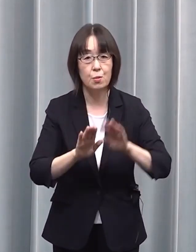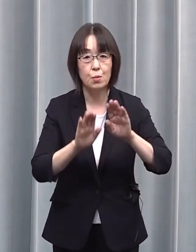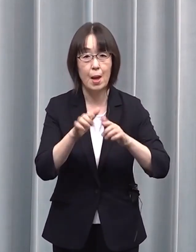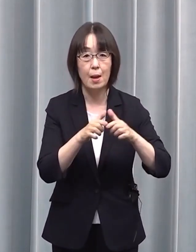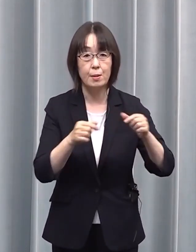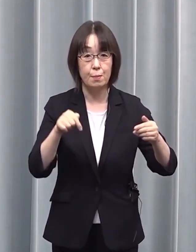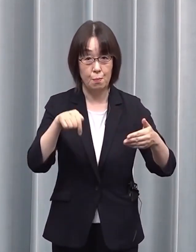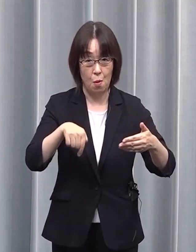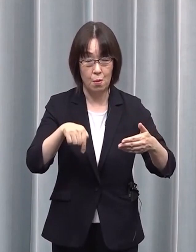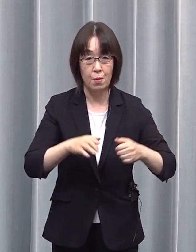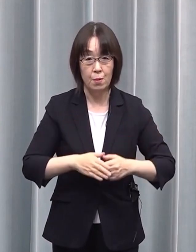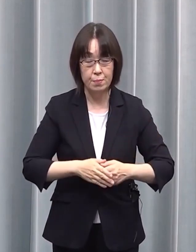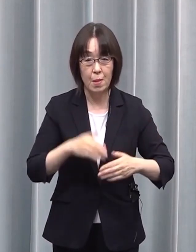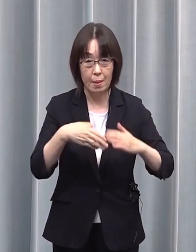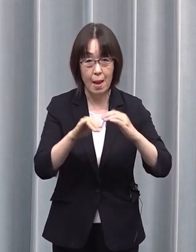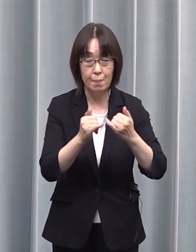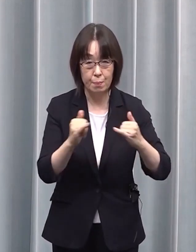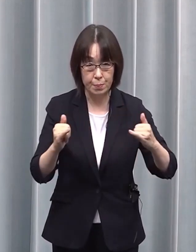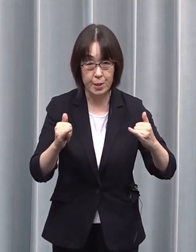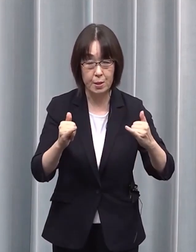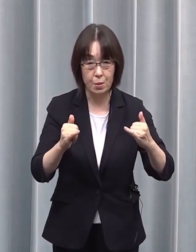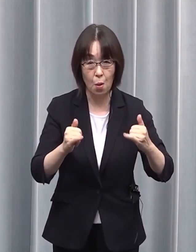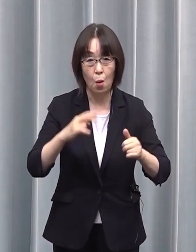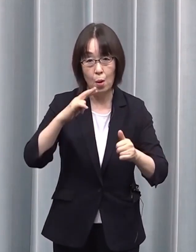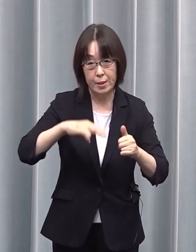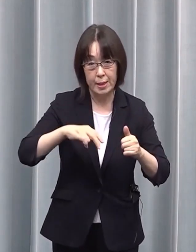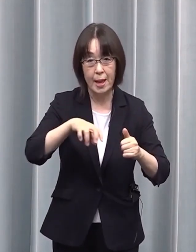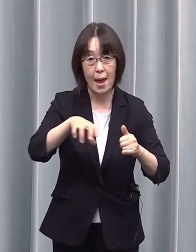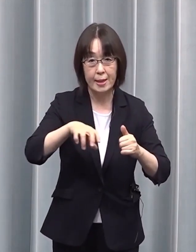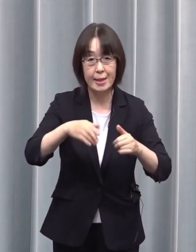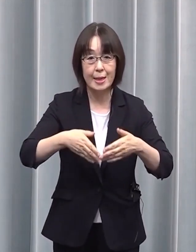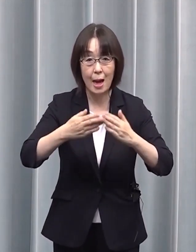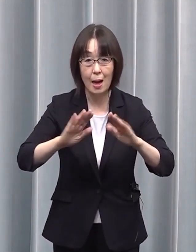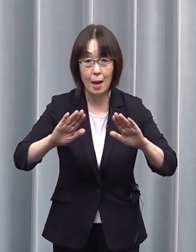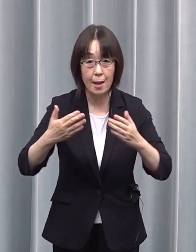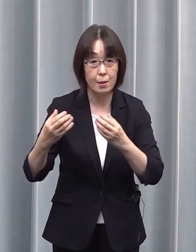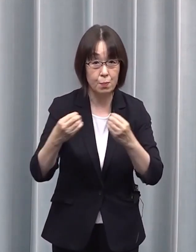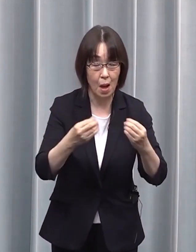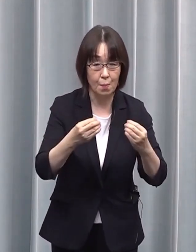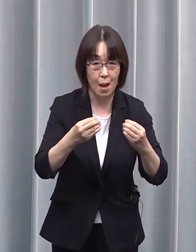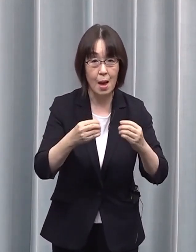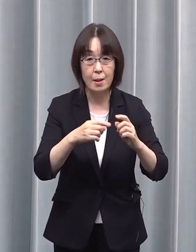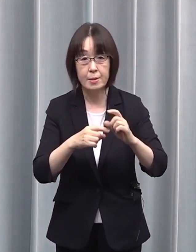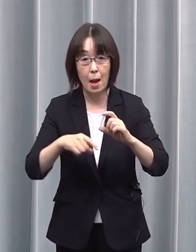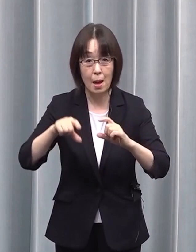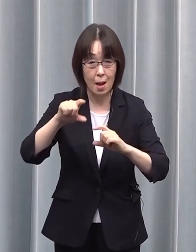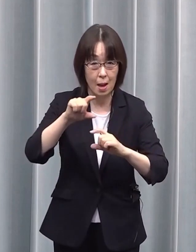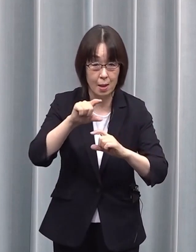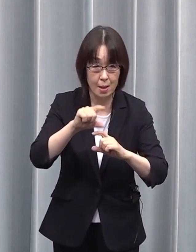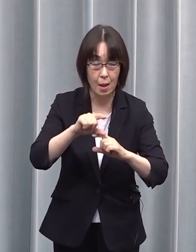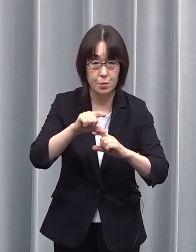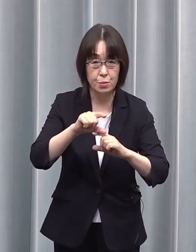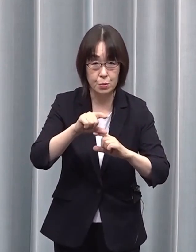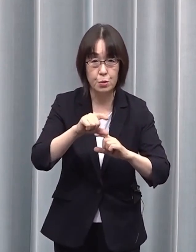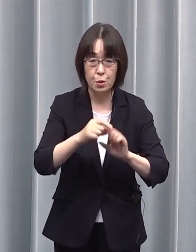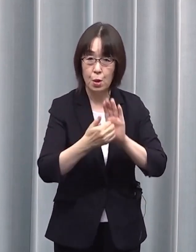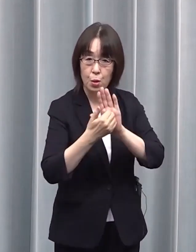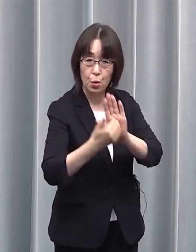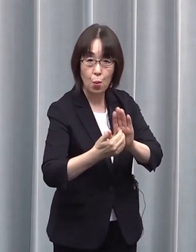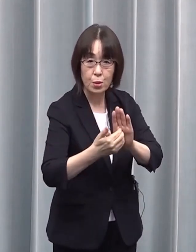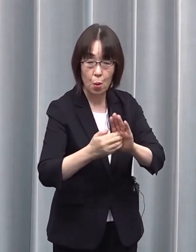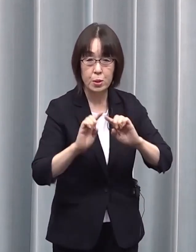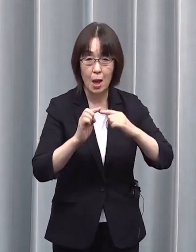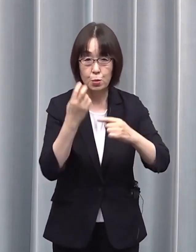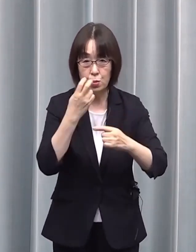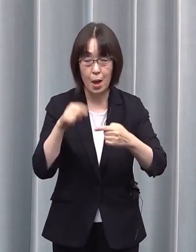で、難民の独立した認定機関も作れないまま、さらなる、こうやって拒否してきた入管庁に権